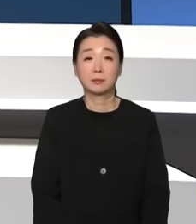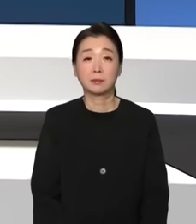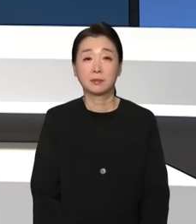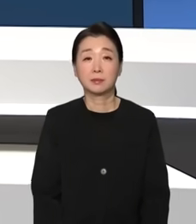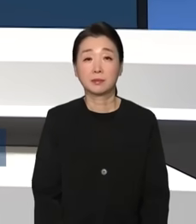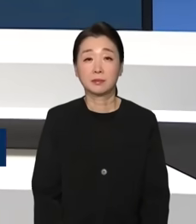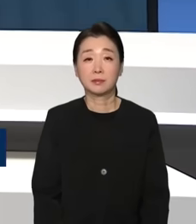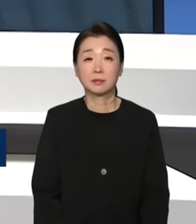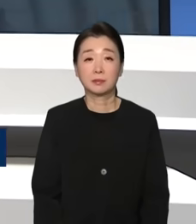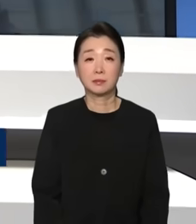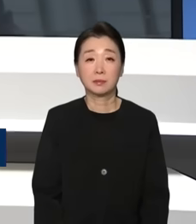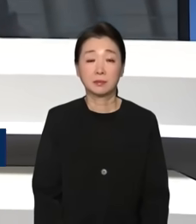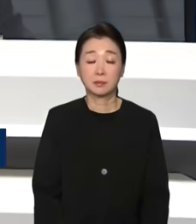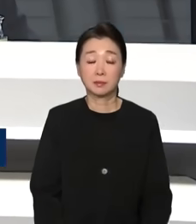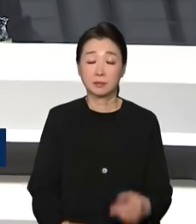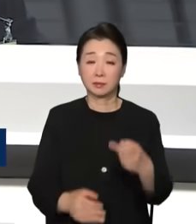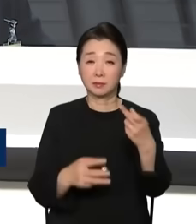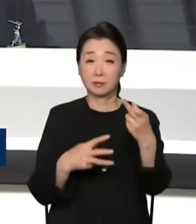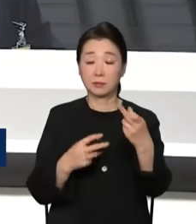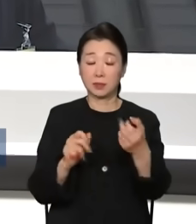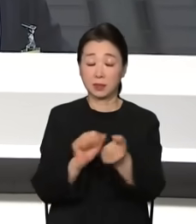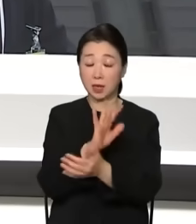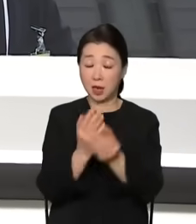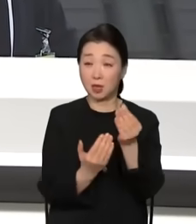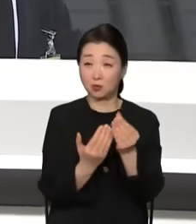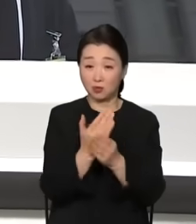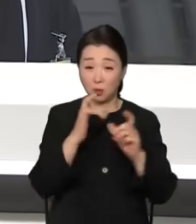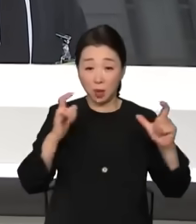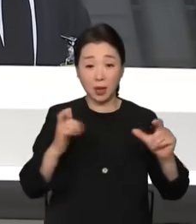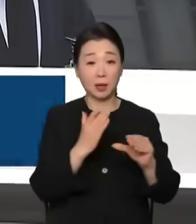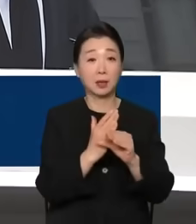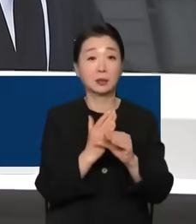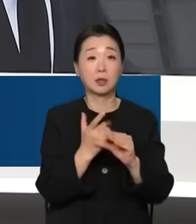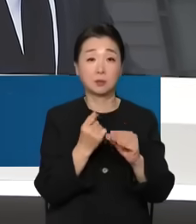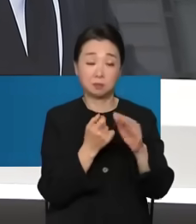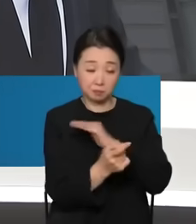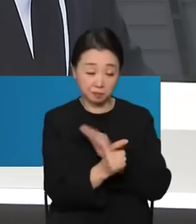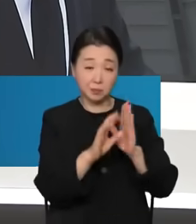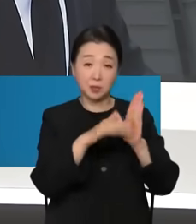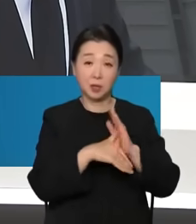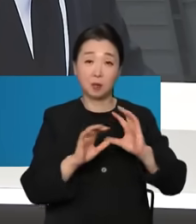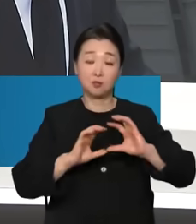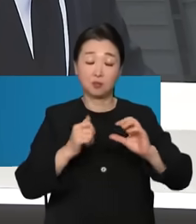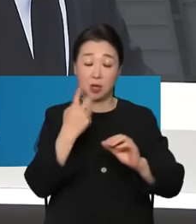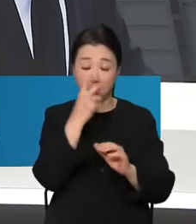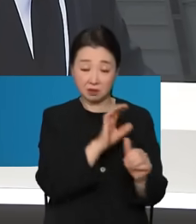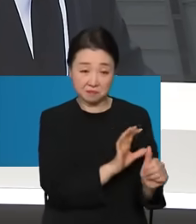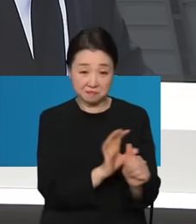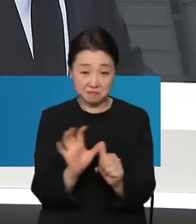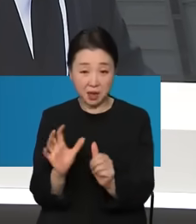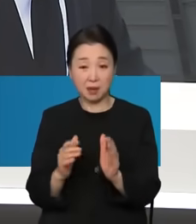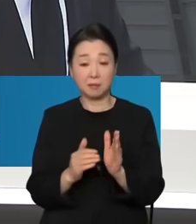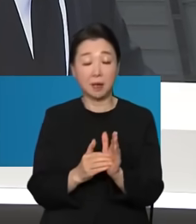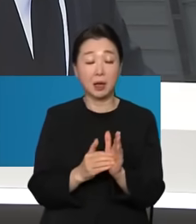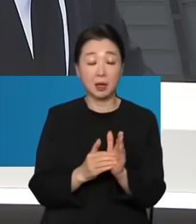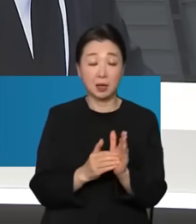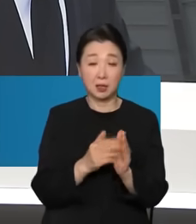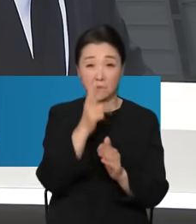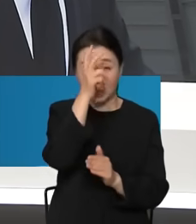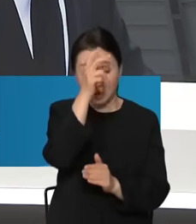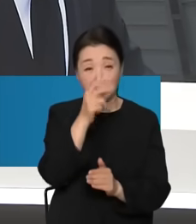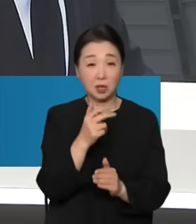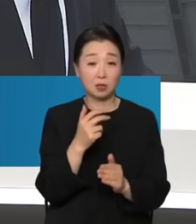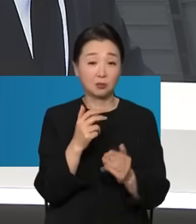12 3 내란 수사가 전방위로 확대되고 있습니다 개엄 당일 국회 경찰을 배치했던 경찰 최고 순부